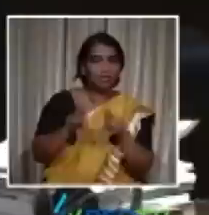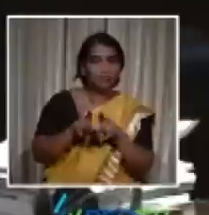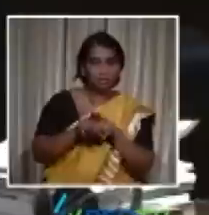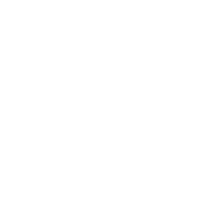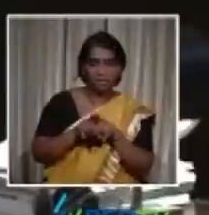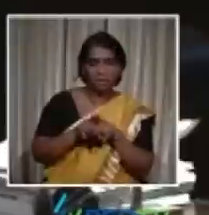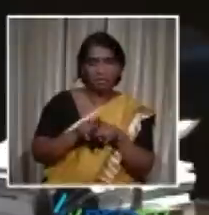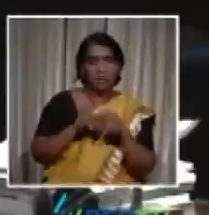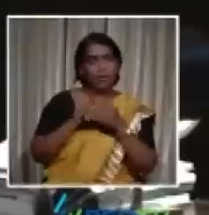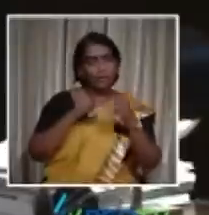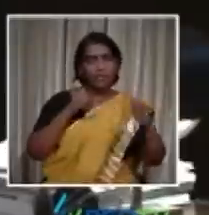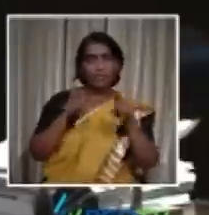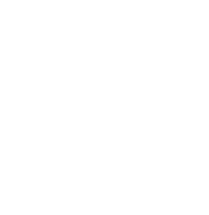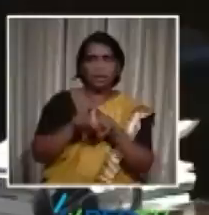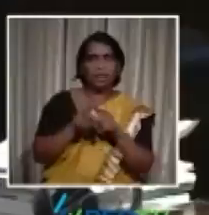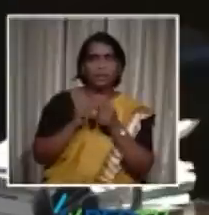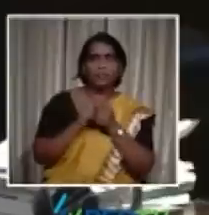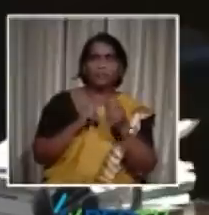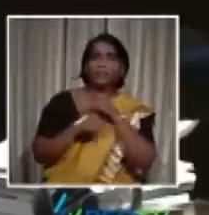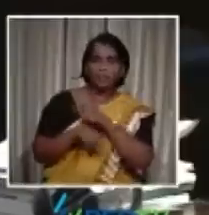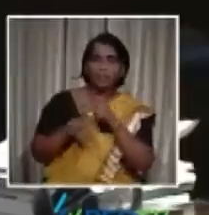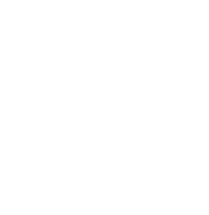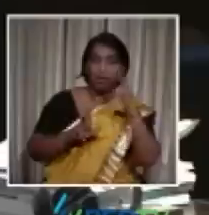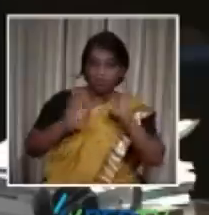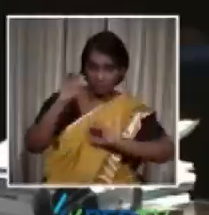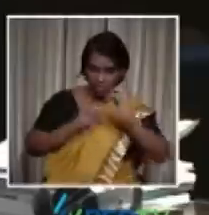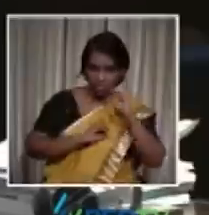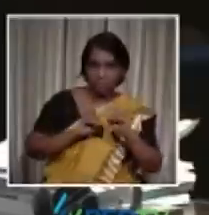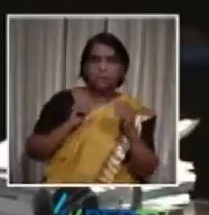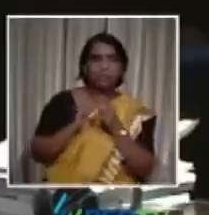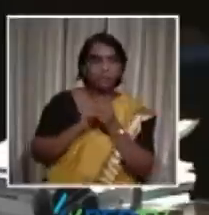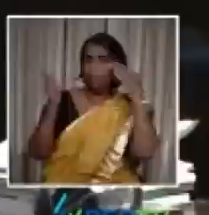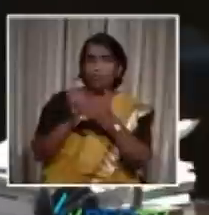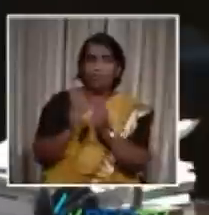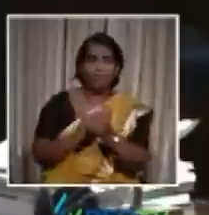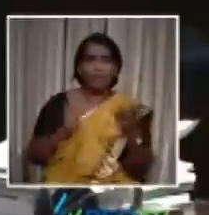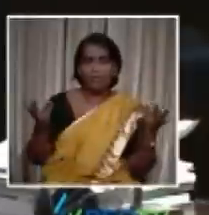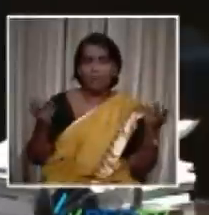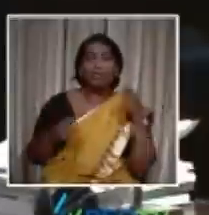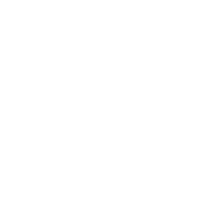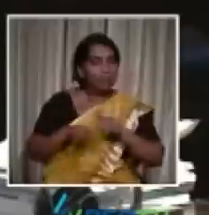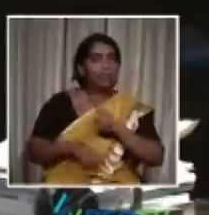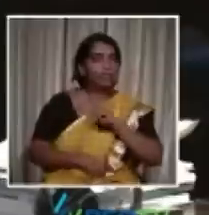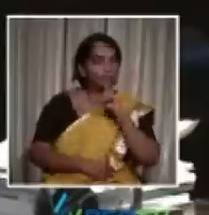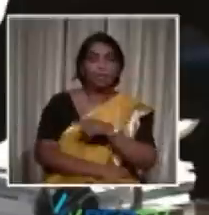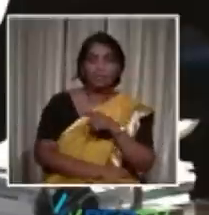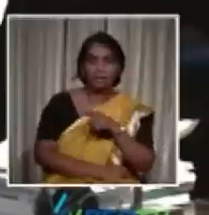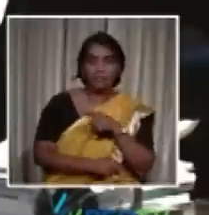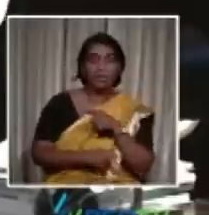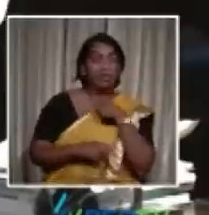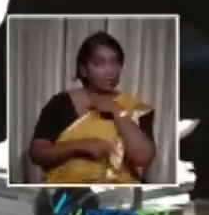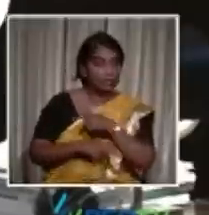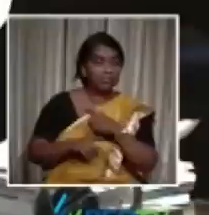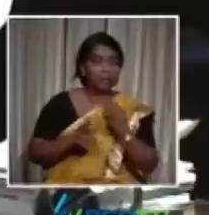එක නම් ඒ ජාත්‍යන්තර සූරි බඳුන් කරවලි නාය පංගුව 80ක් කරන් තිබෙන්නේ රනිල් වික්‍රමසිංහ මහත්මගේ පාලන කාලේ නිසා එතුමා අවසාන වශයෙන් කියනවා එතුමා මේ